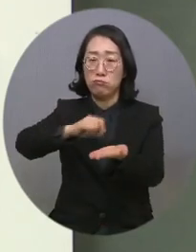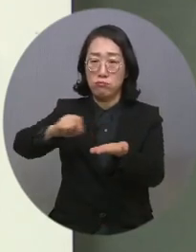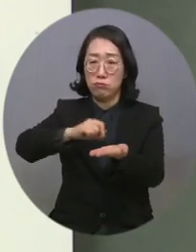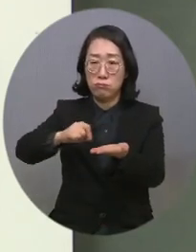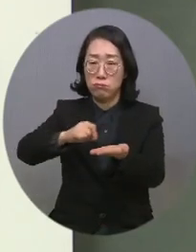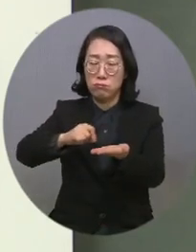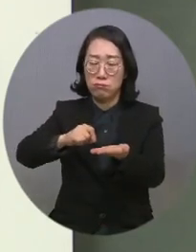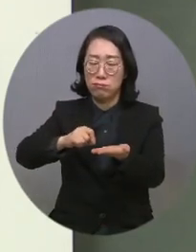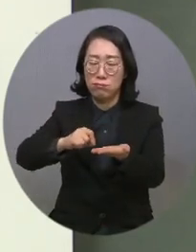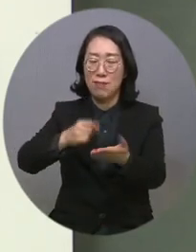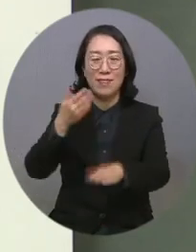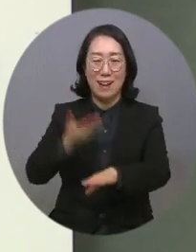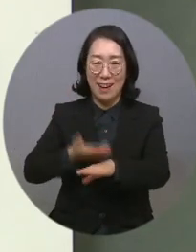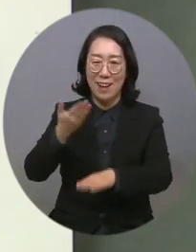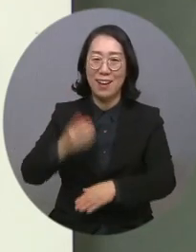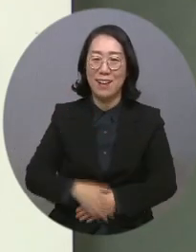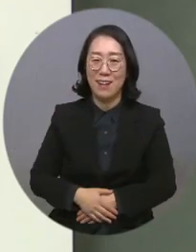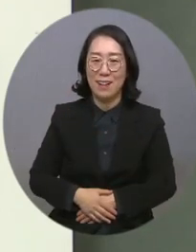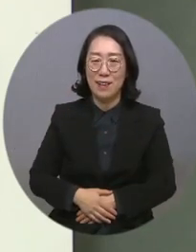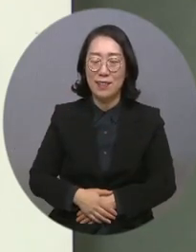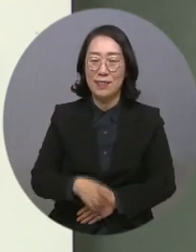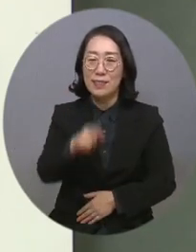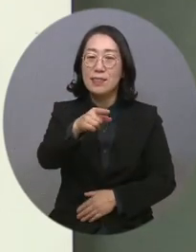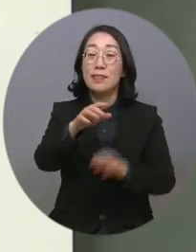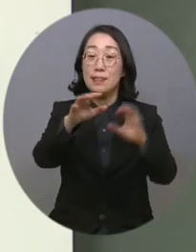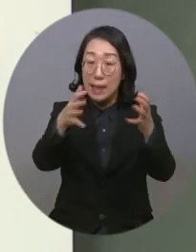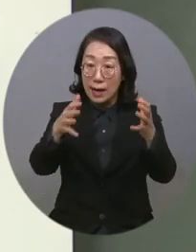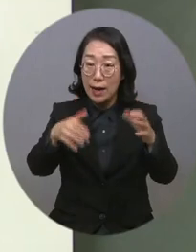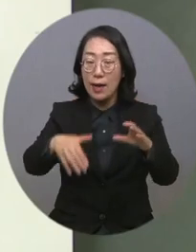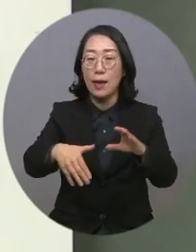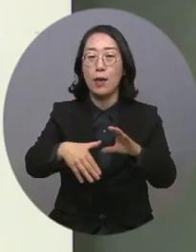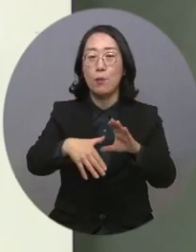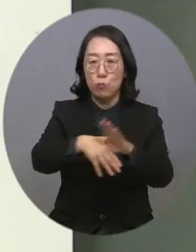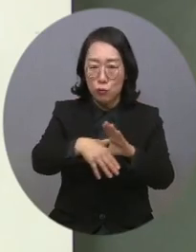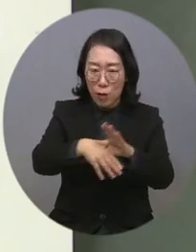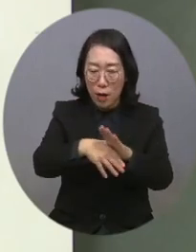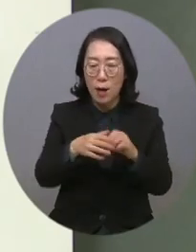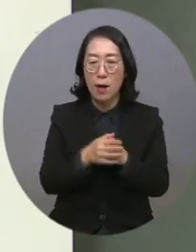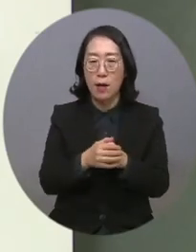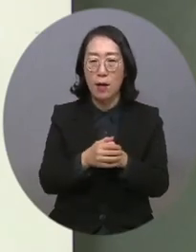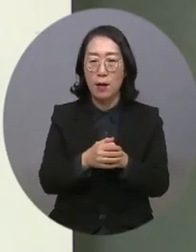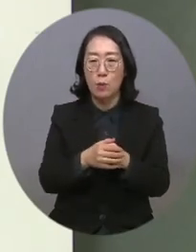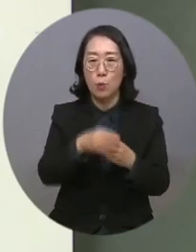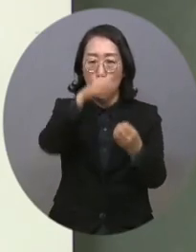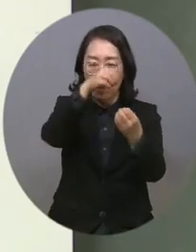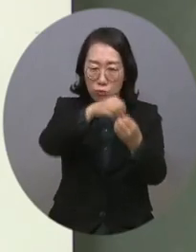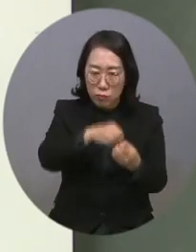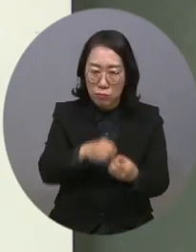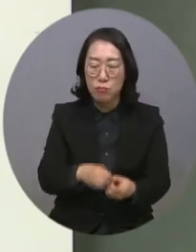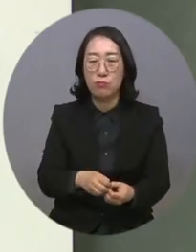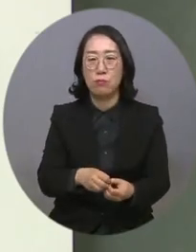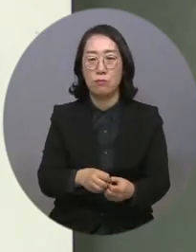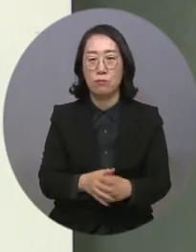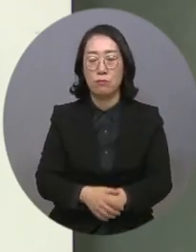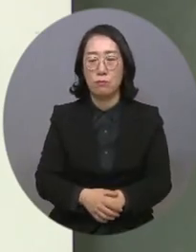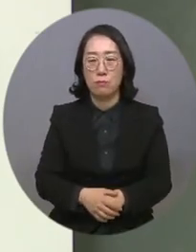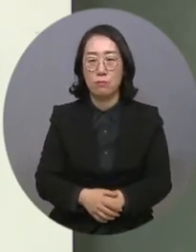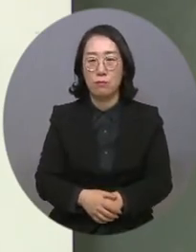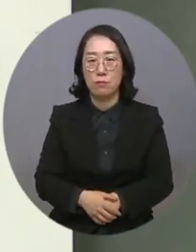아니거든요. 사실은 그 나라의 문화 또 전설 전통